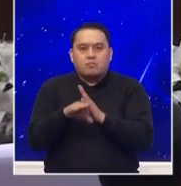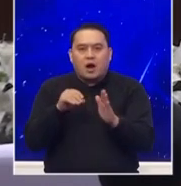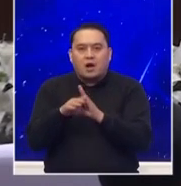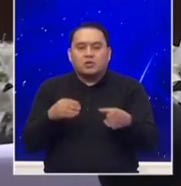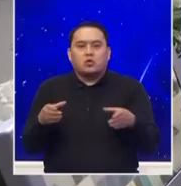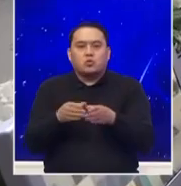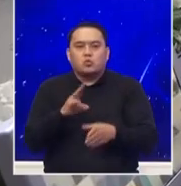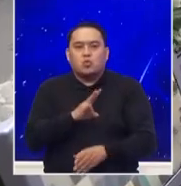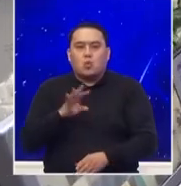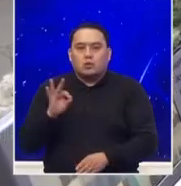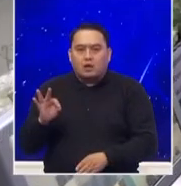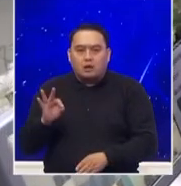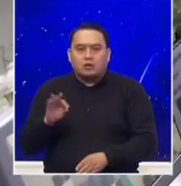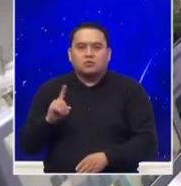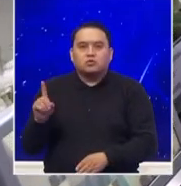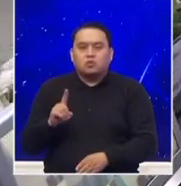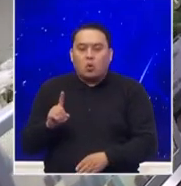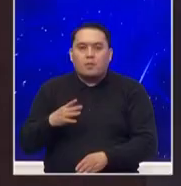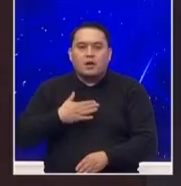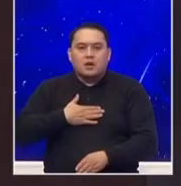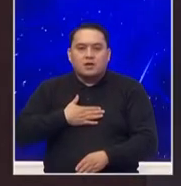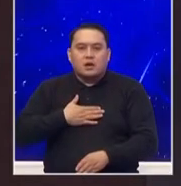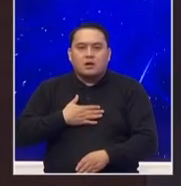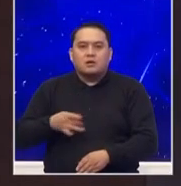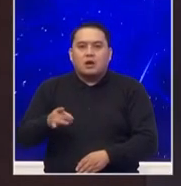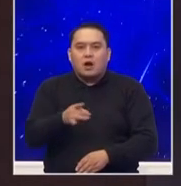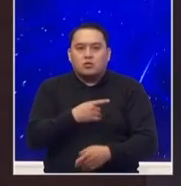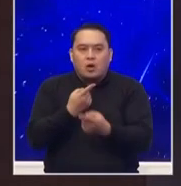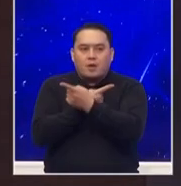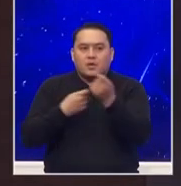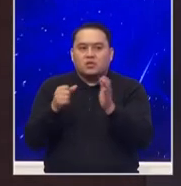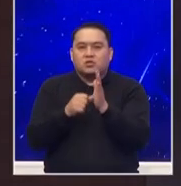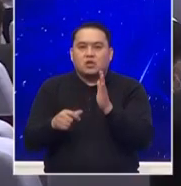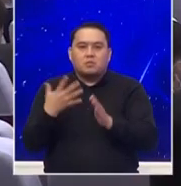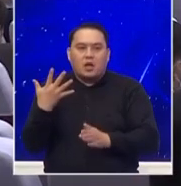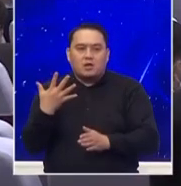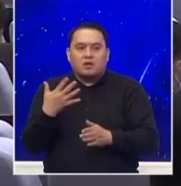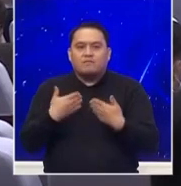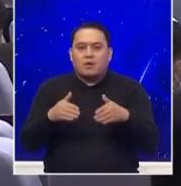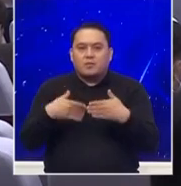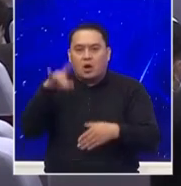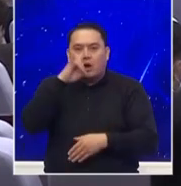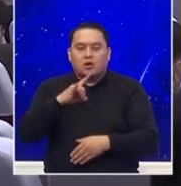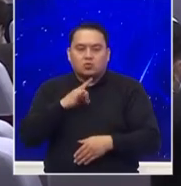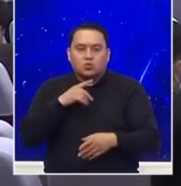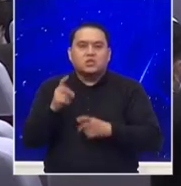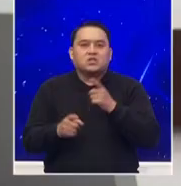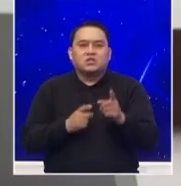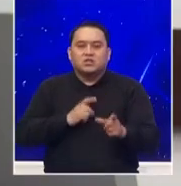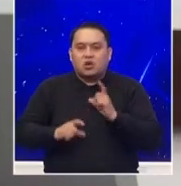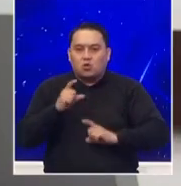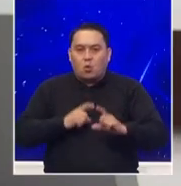Отан. Жанболат Жоргенбаев – уроженец Кигенского района, ему 60 лет. Выпускник Казахского политехнического института